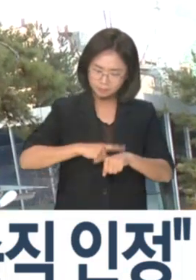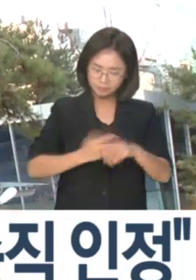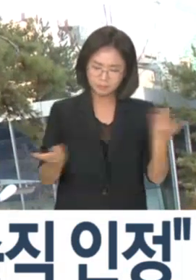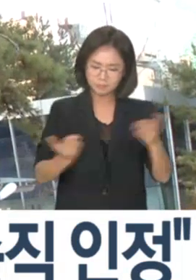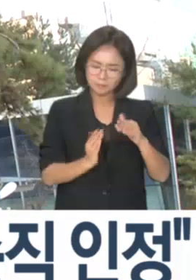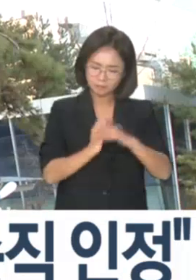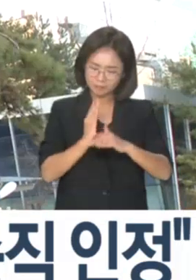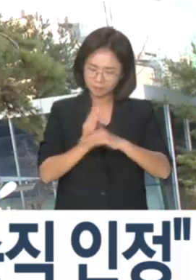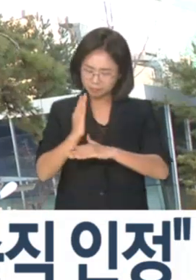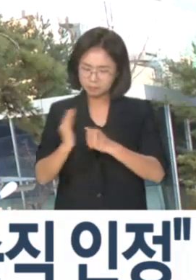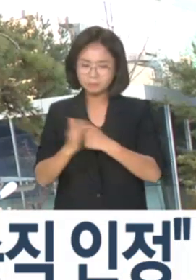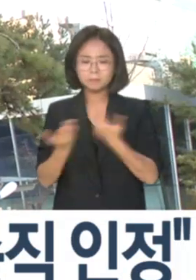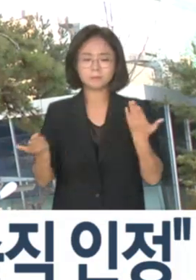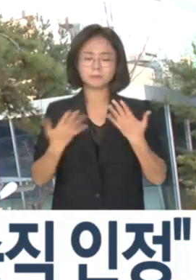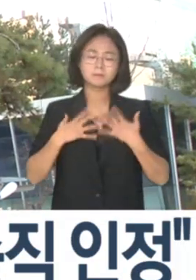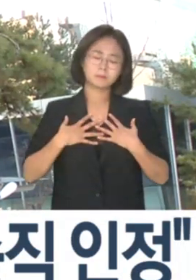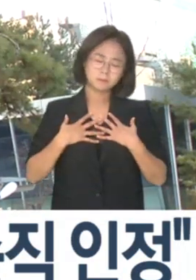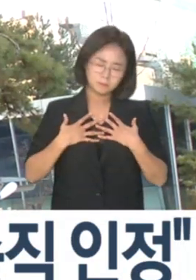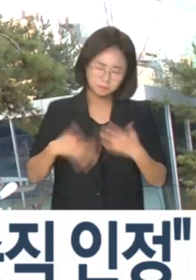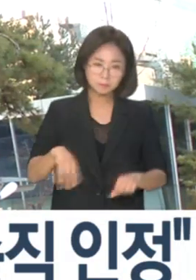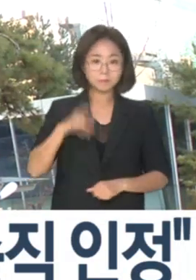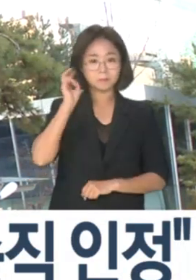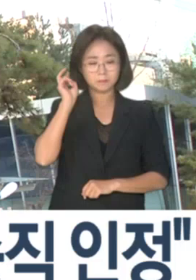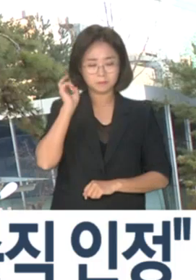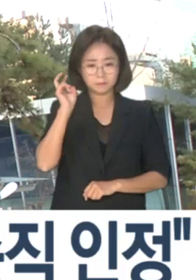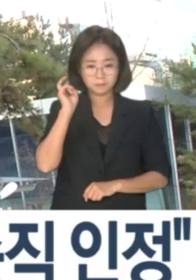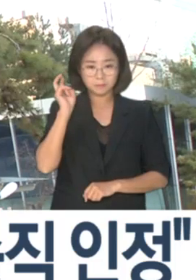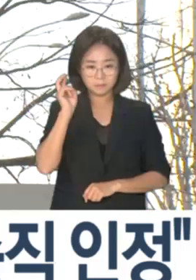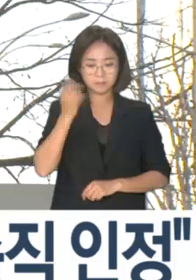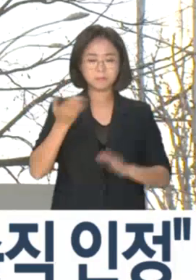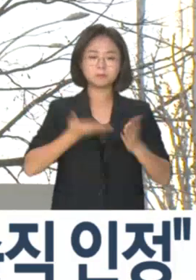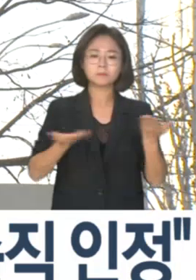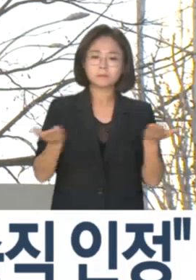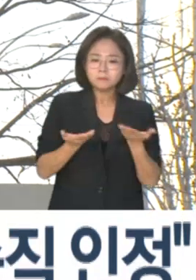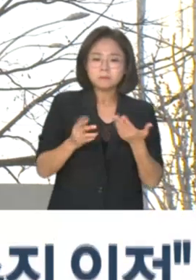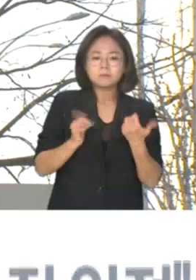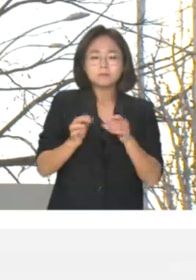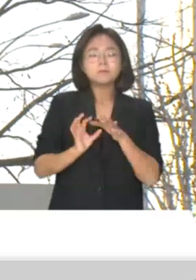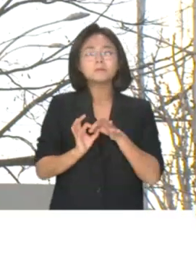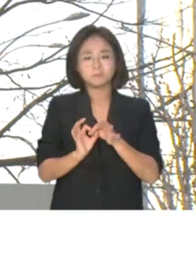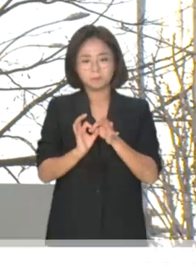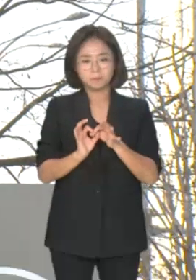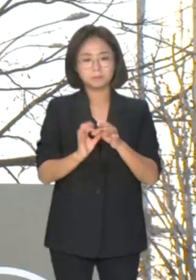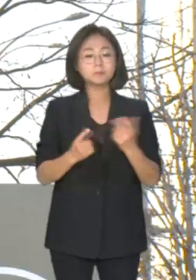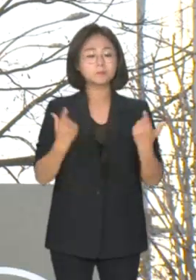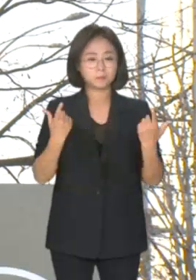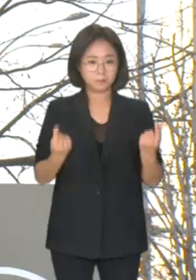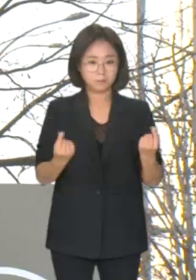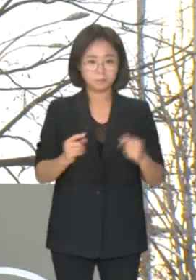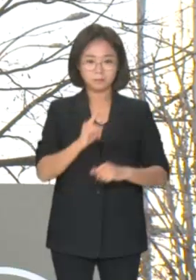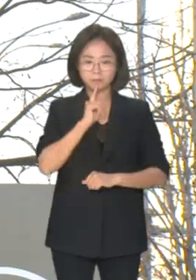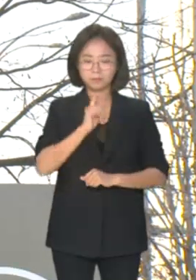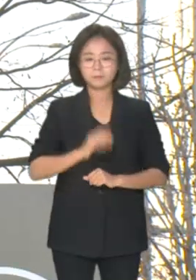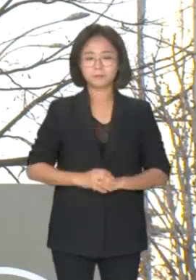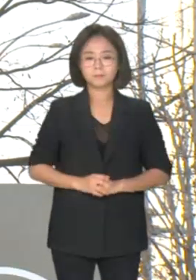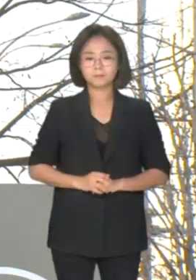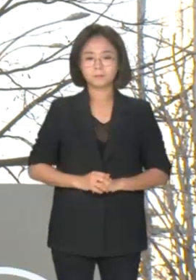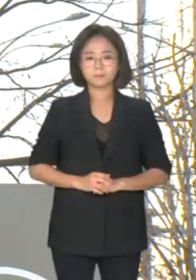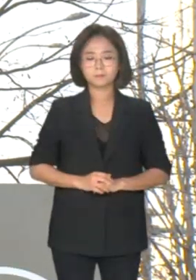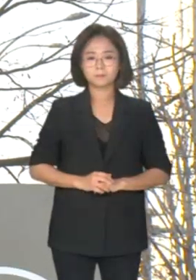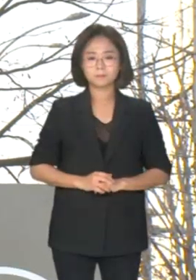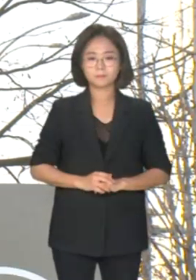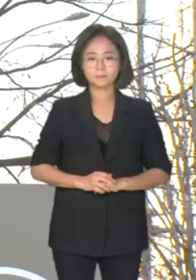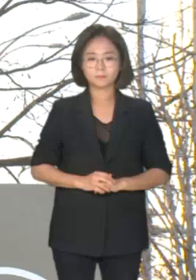근무를 해 피로 상태에 있었을 것으로 보인다며 공무와 사망 사이에 상당한 인과 관계가 인정된다고